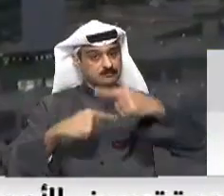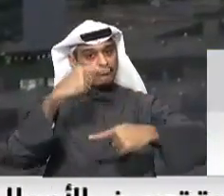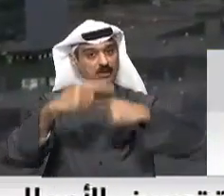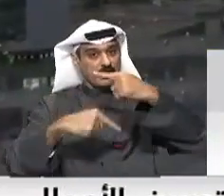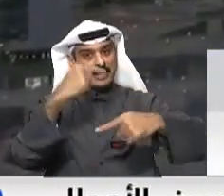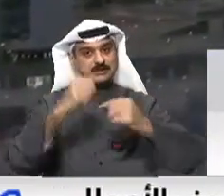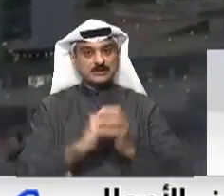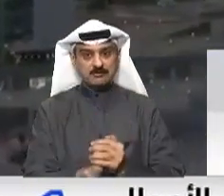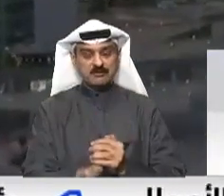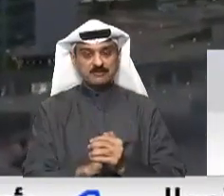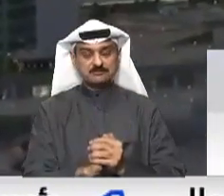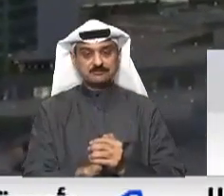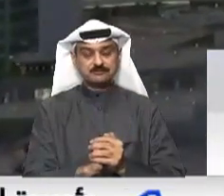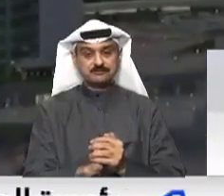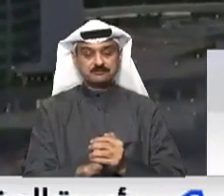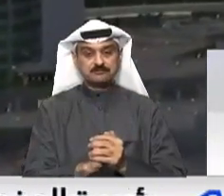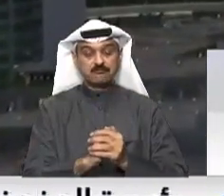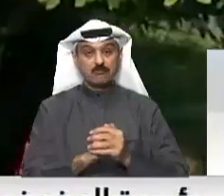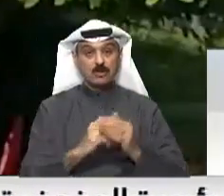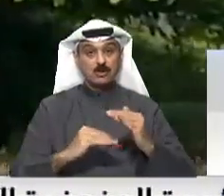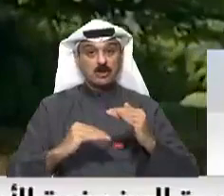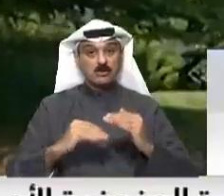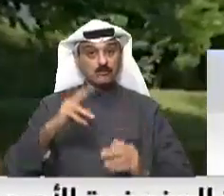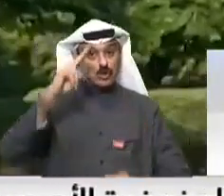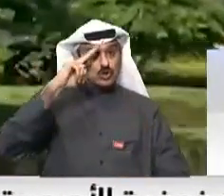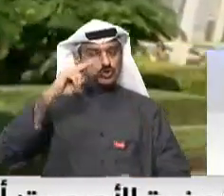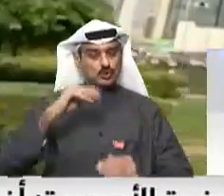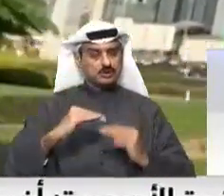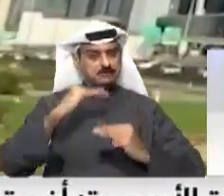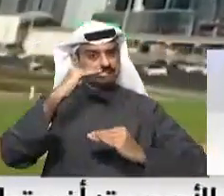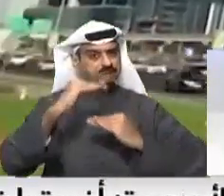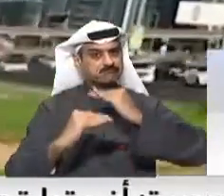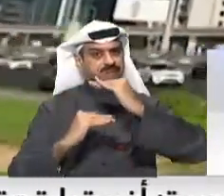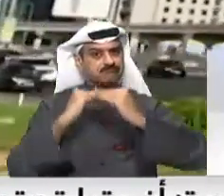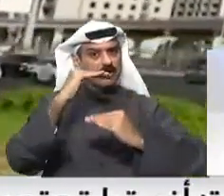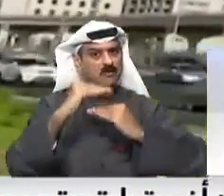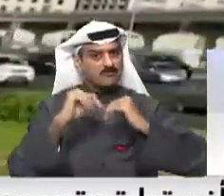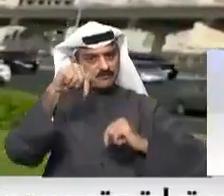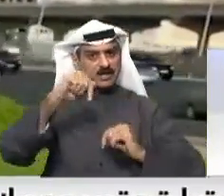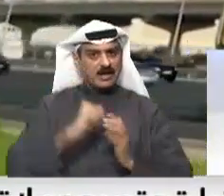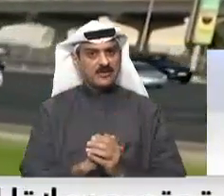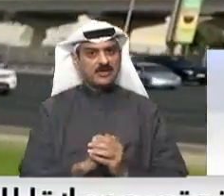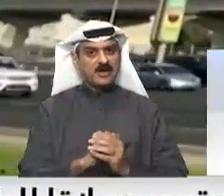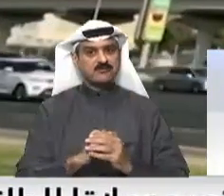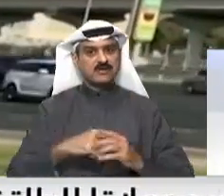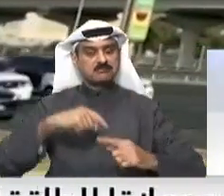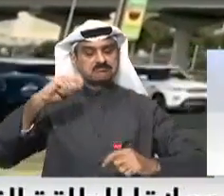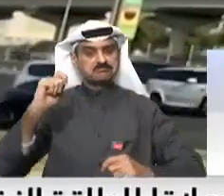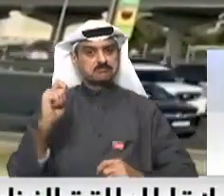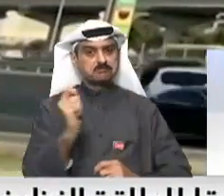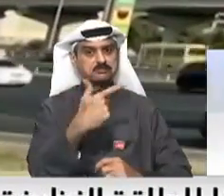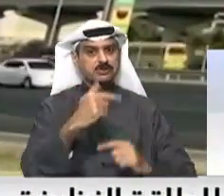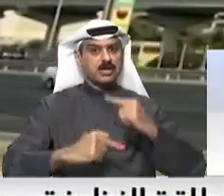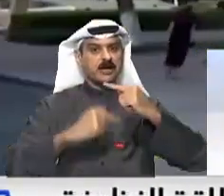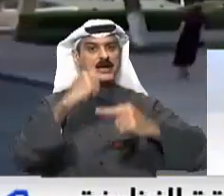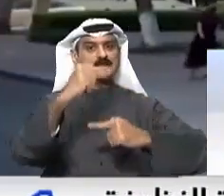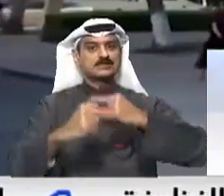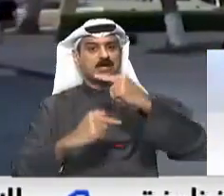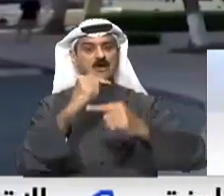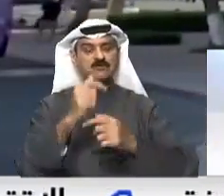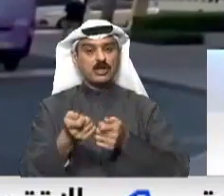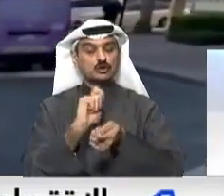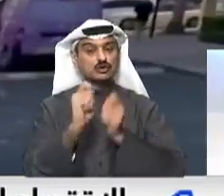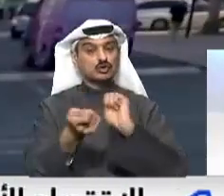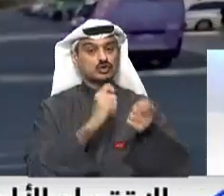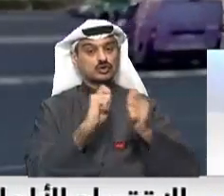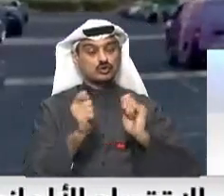في حين سيواصل قطاع العقاري السعودي تعافيه مع وجود فرصه مؤتيه لتسارع السوق هذا العام وان يشهد